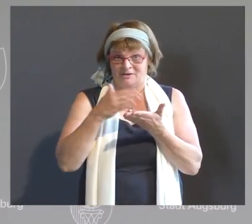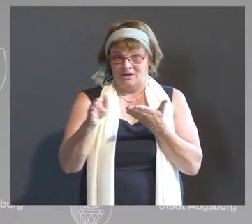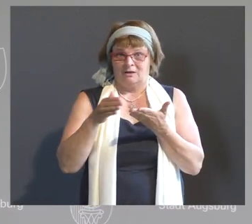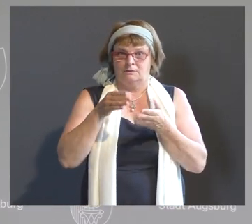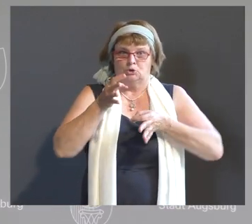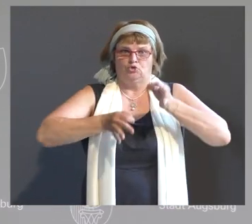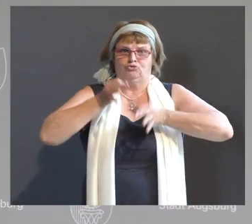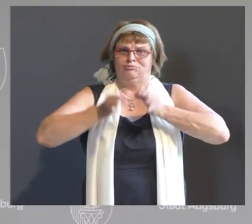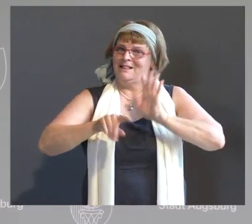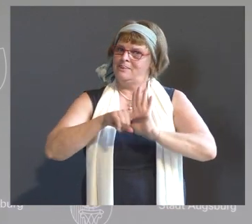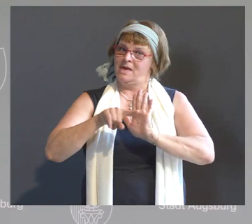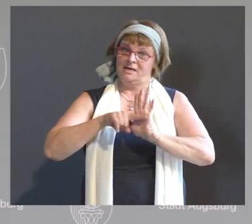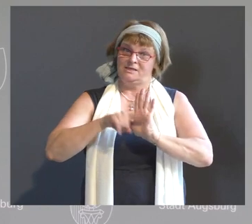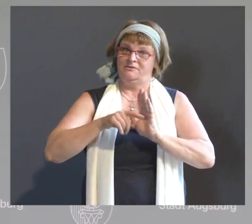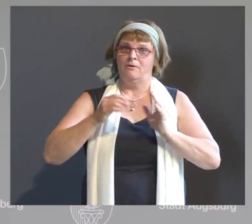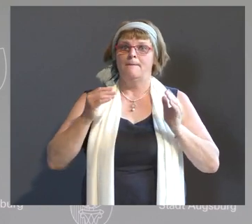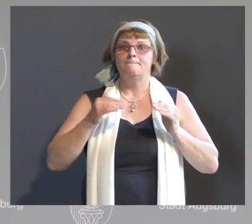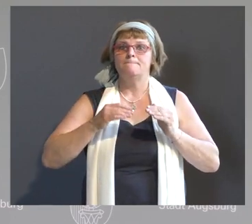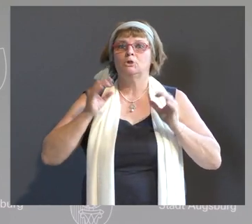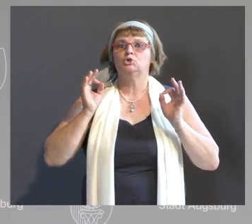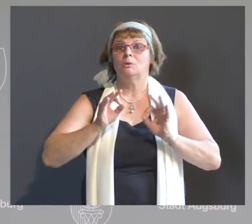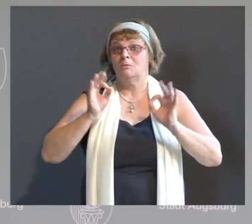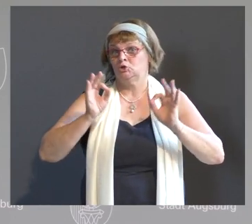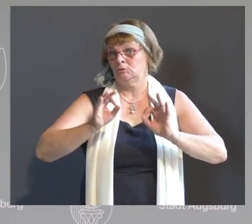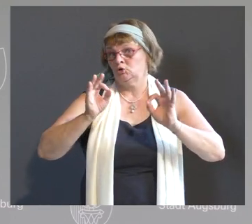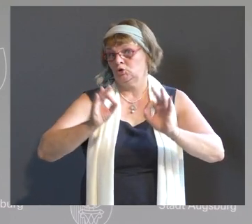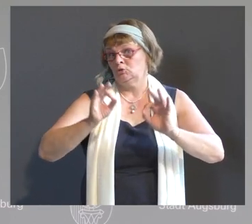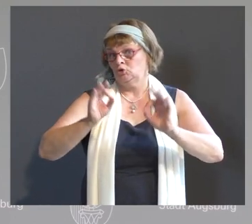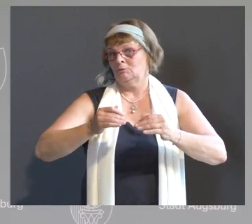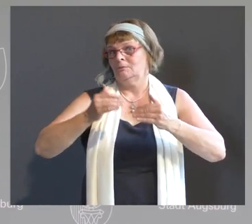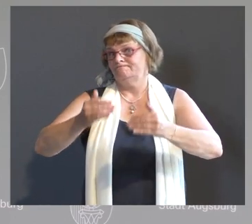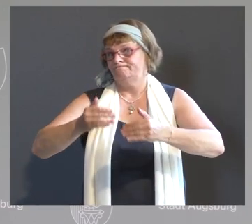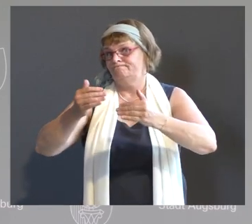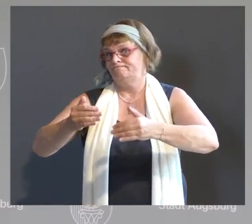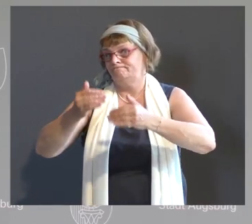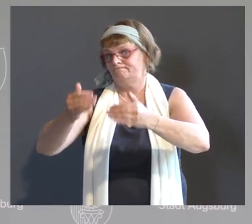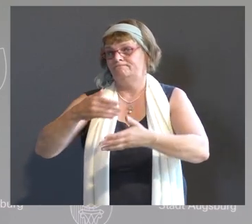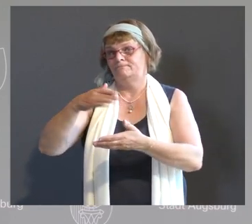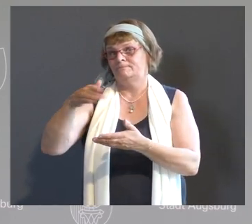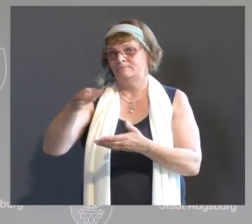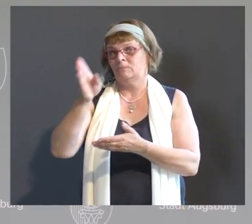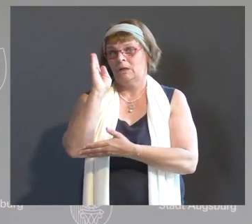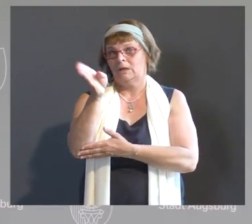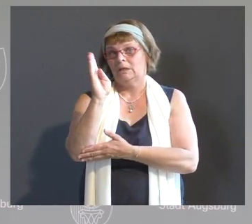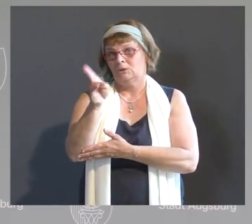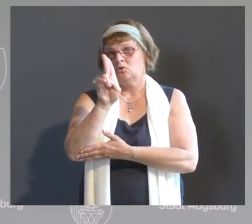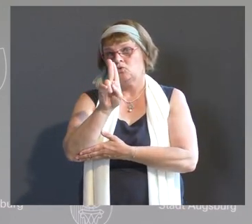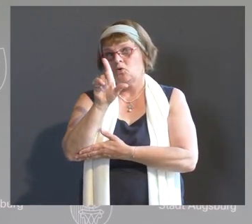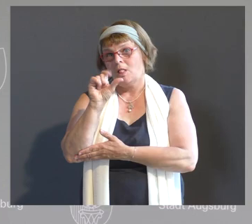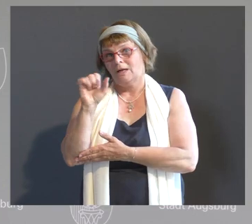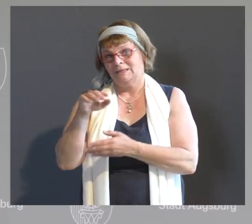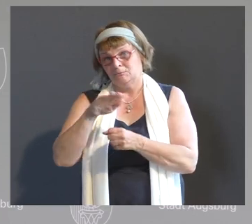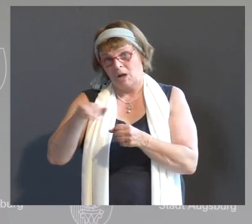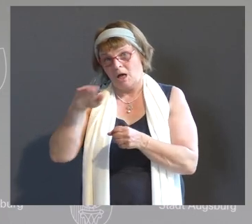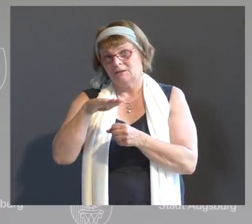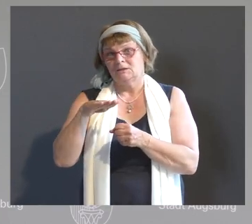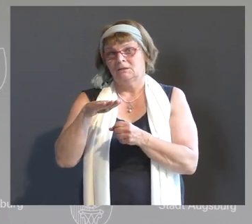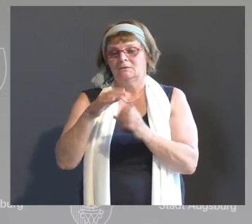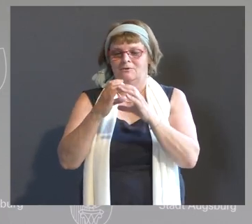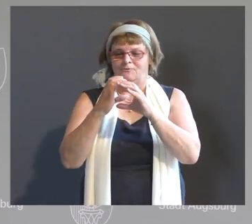Spielchen hat sich letztlich über mehrere hundert Meter bis zum Ulrichsplatz erstreckt. Dort kommt ein weiterer Flaschenwurf von einer